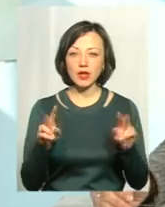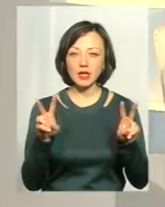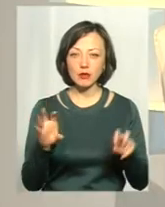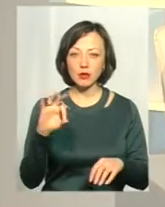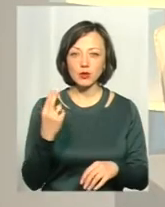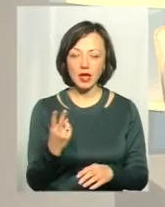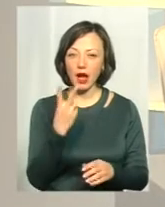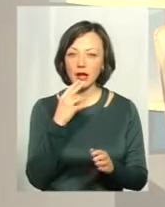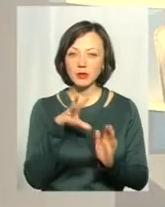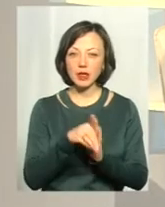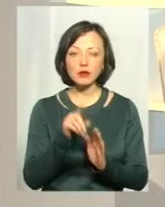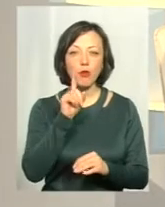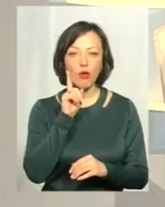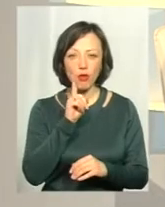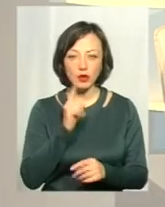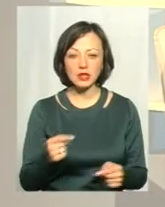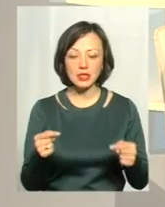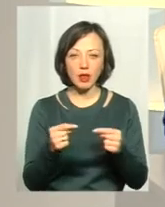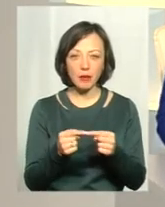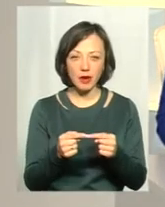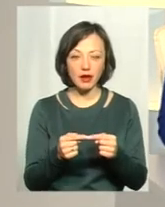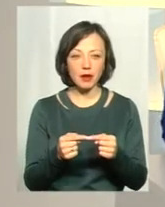соціальна адаптація саме молоді, саме от